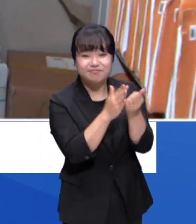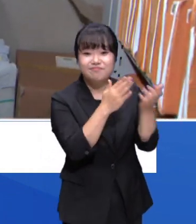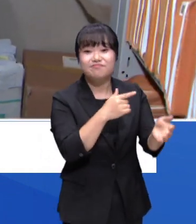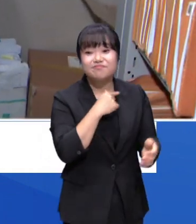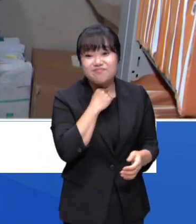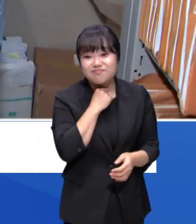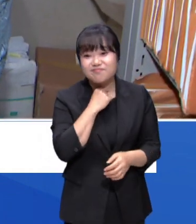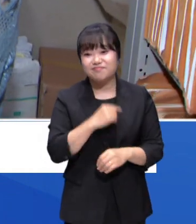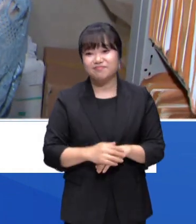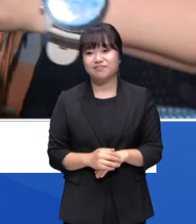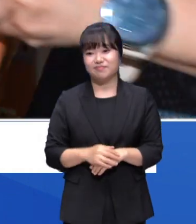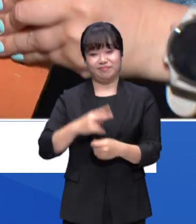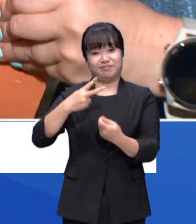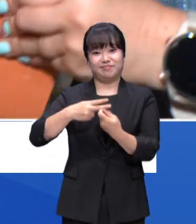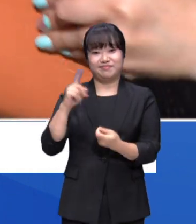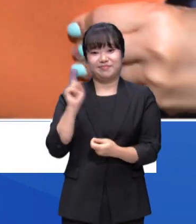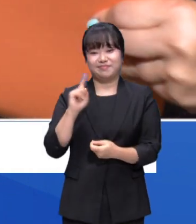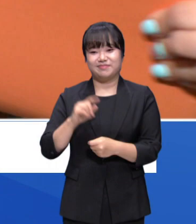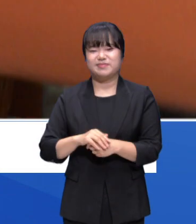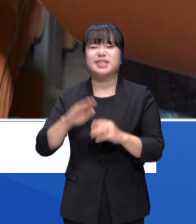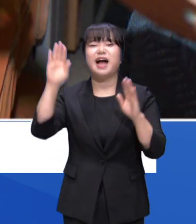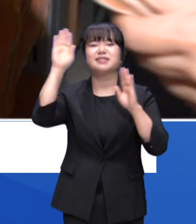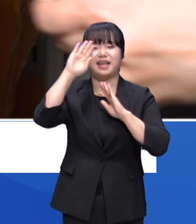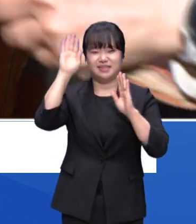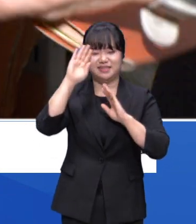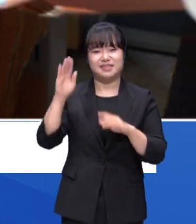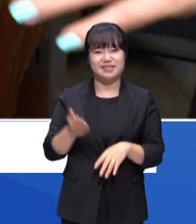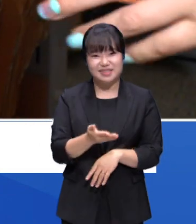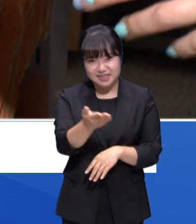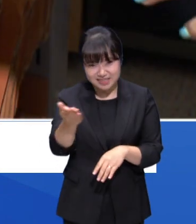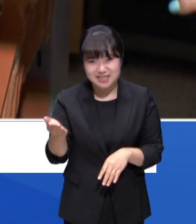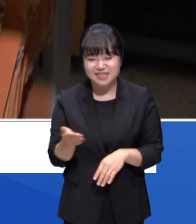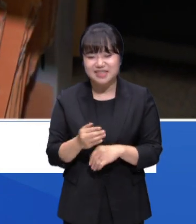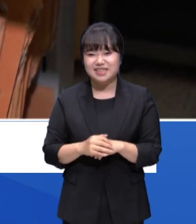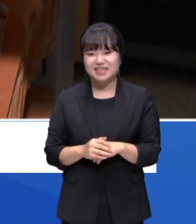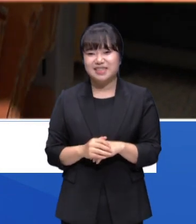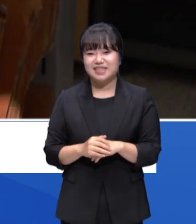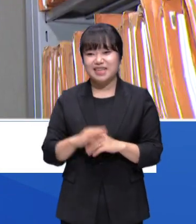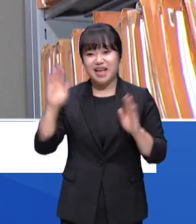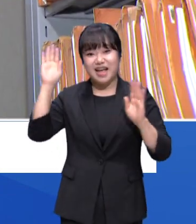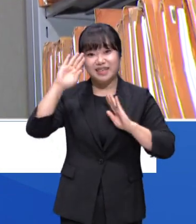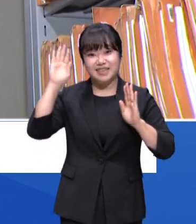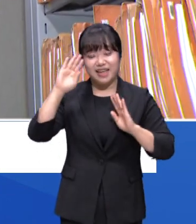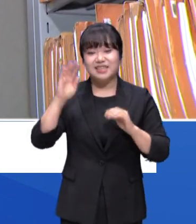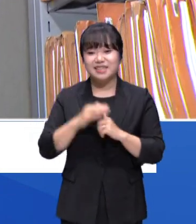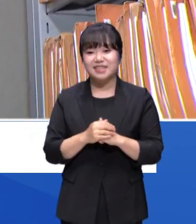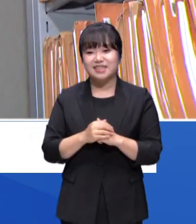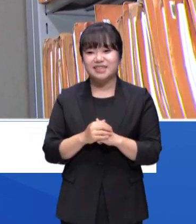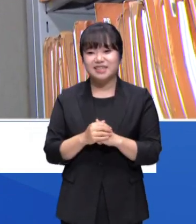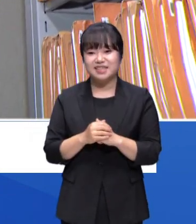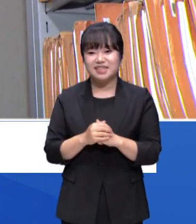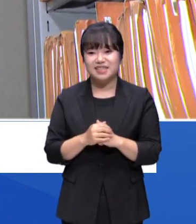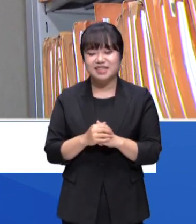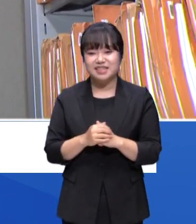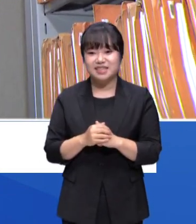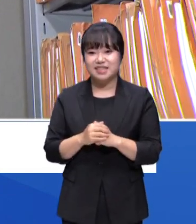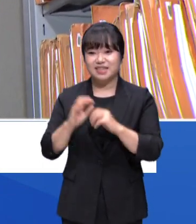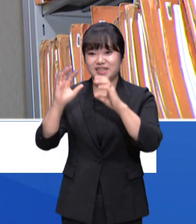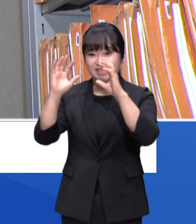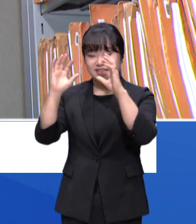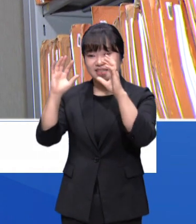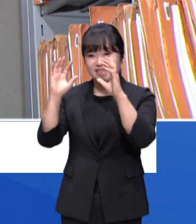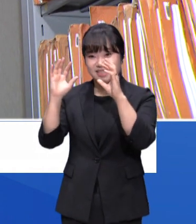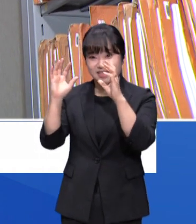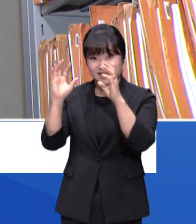네. 두 번째는 우리 학생들한테 네. 우리 학생들이 보훈 대상자의